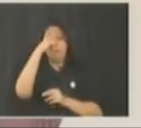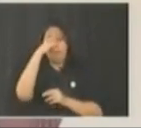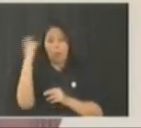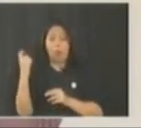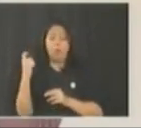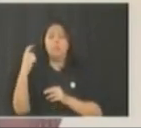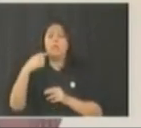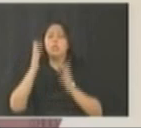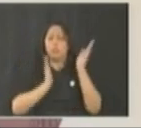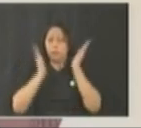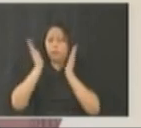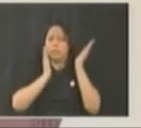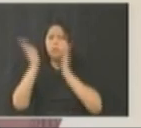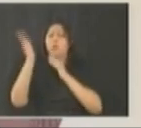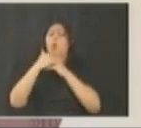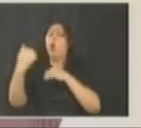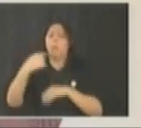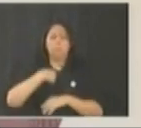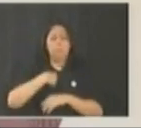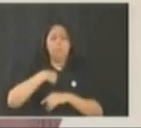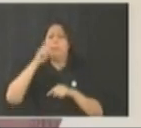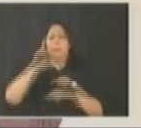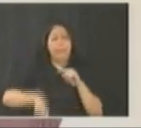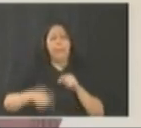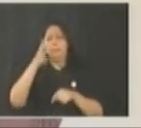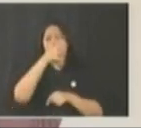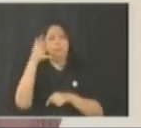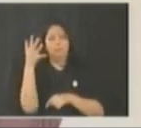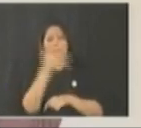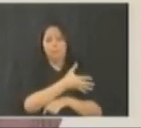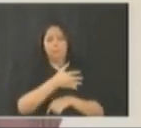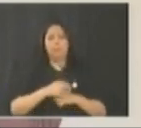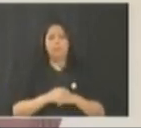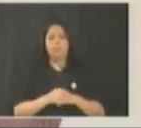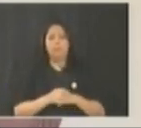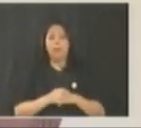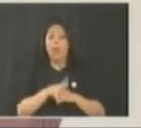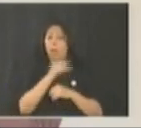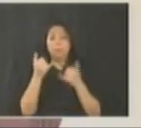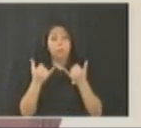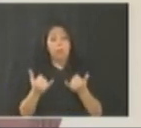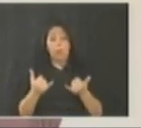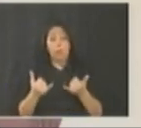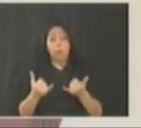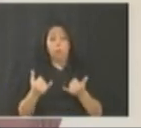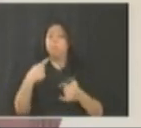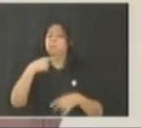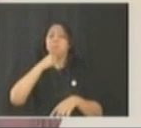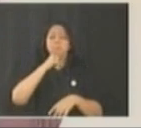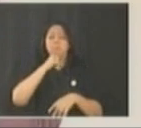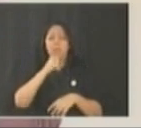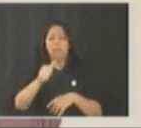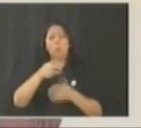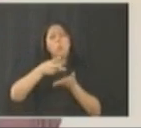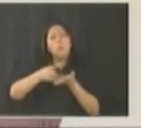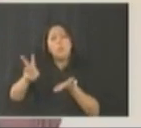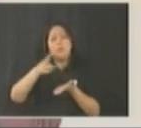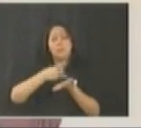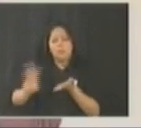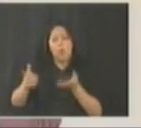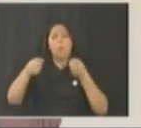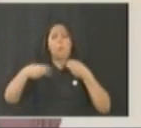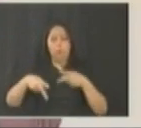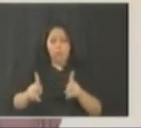ng paninilbihan. At hindi natin sasayangin ang pagkakataong paigtingin